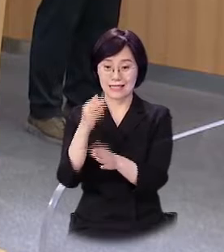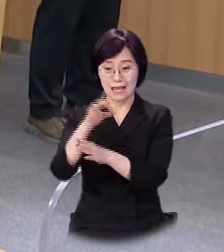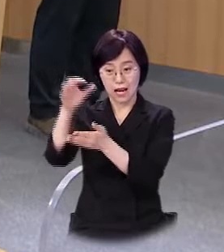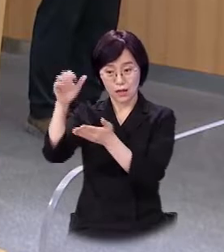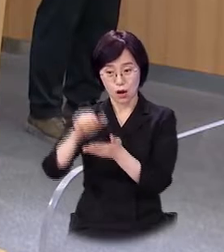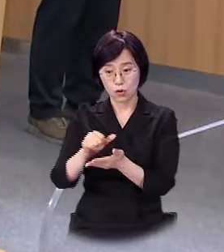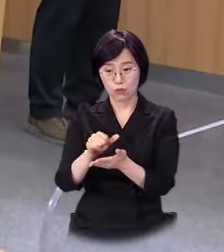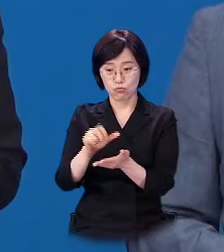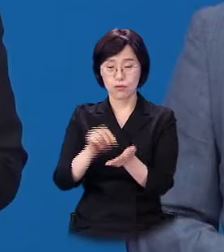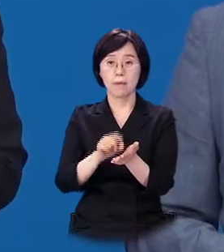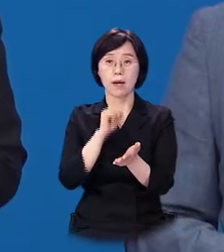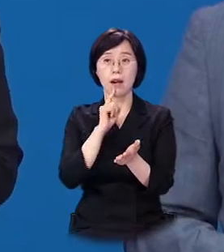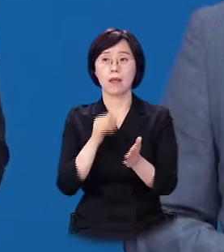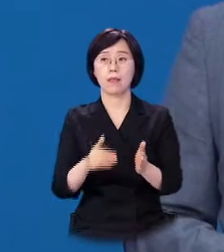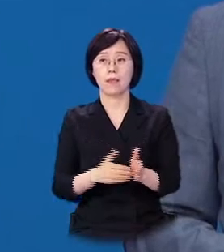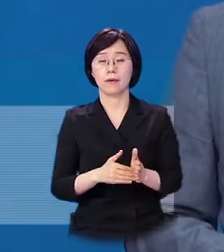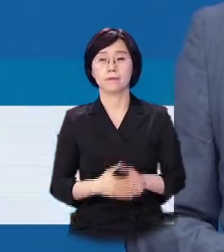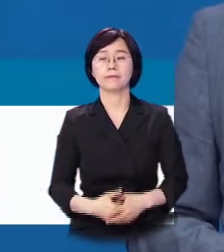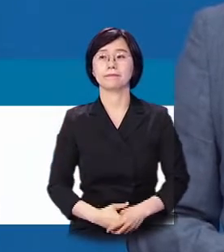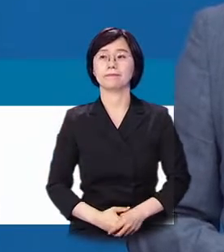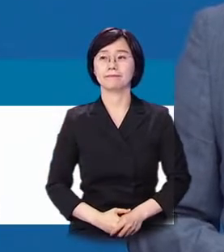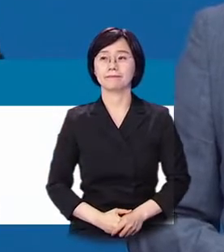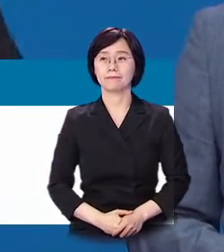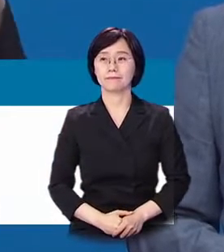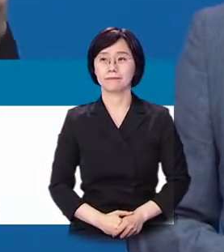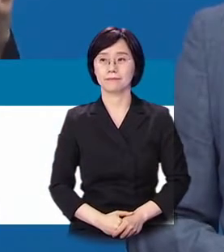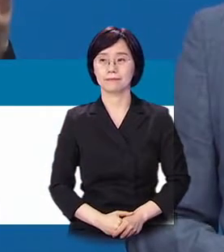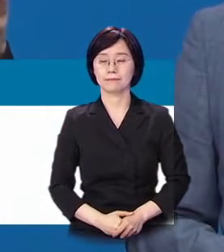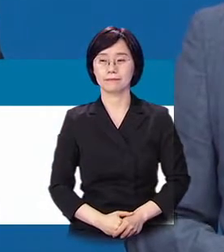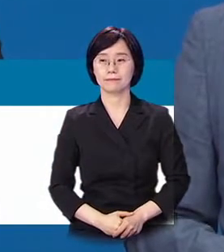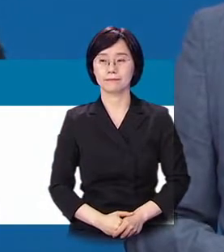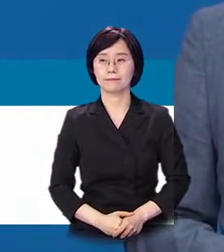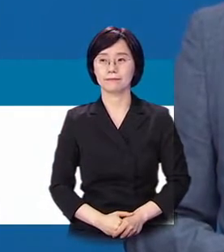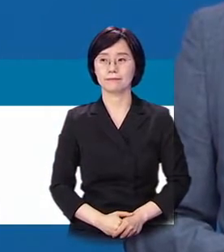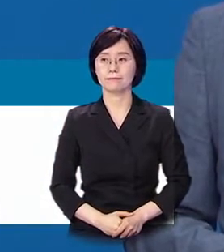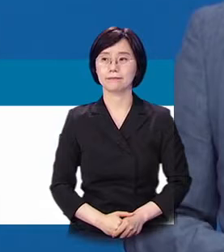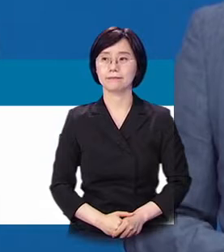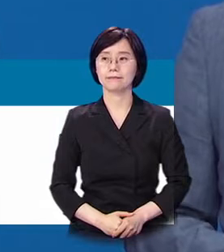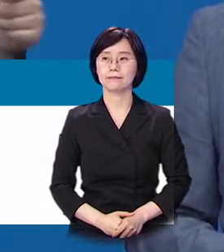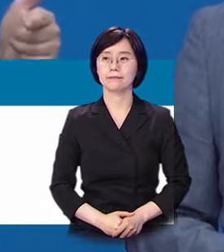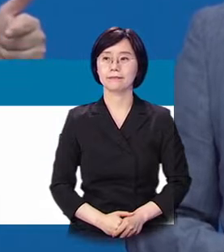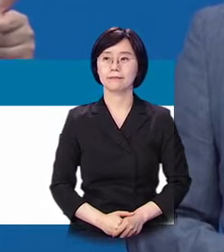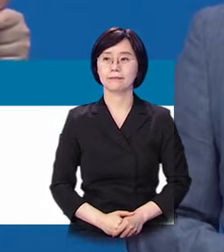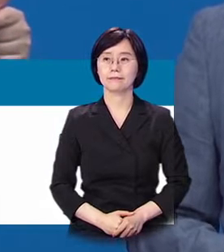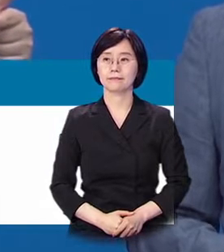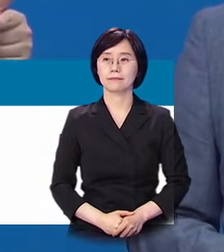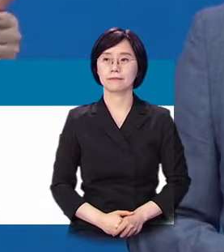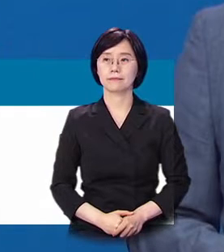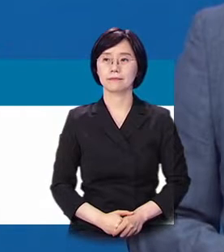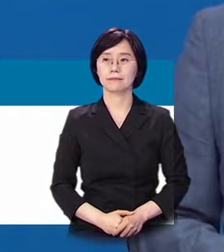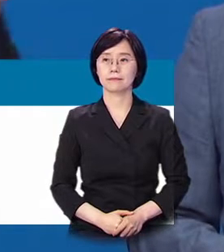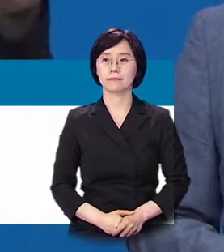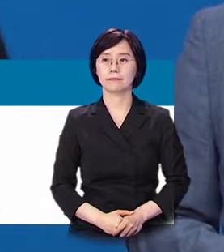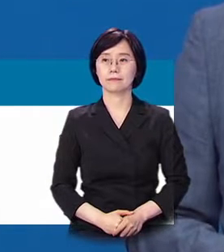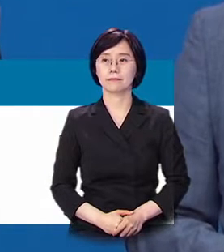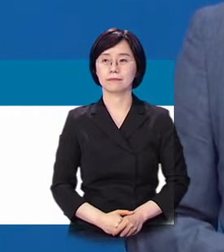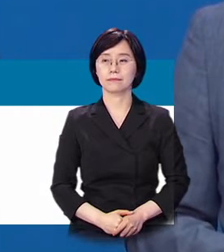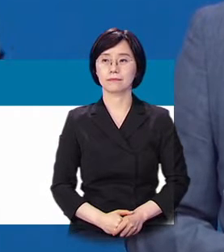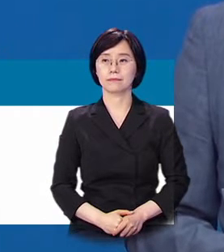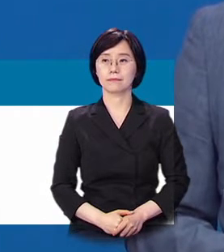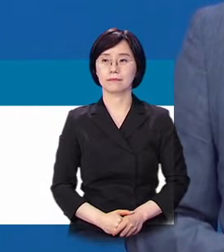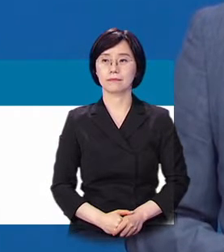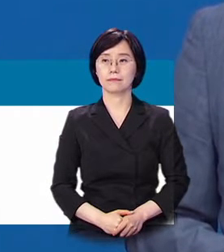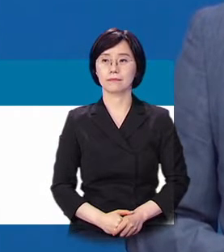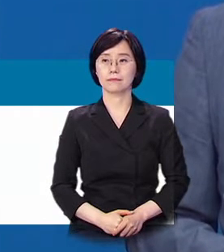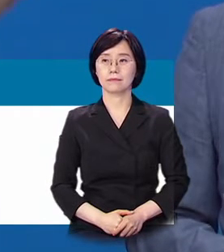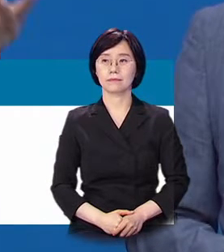내용을 언급합니다. 외국에 백신 이 공급 유통 쪽으로 공문도 보내고